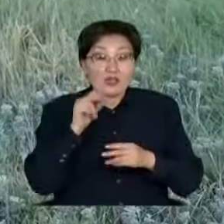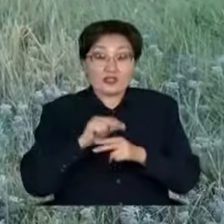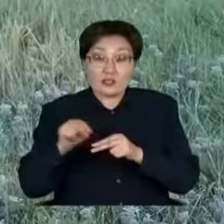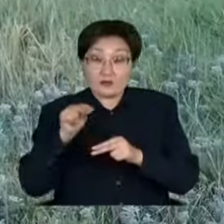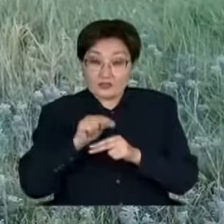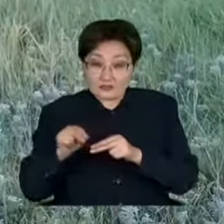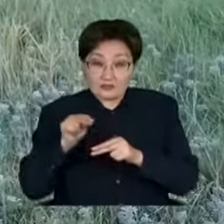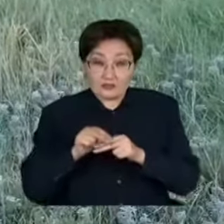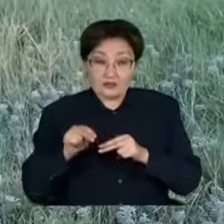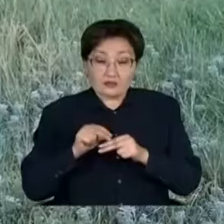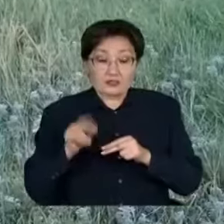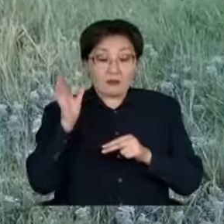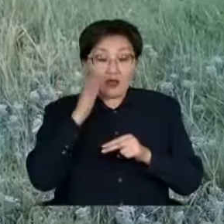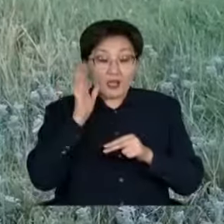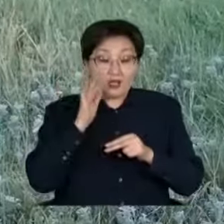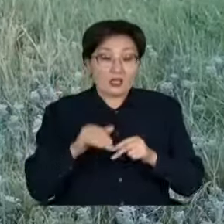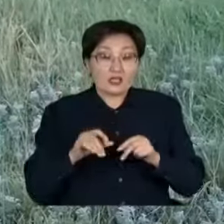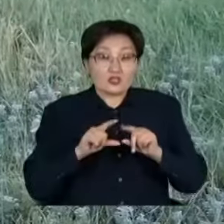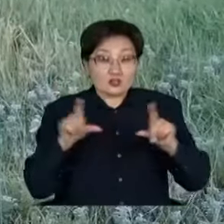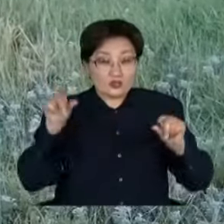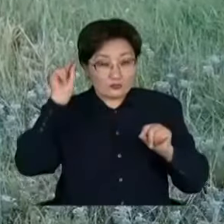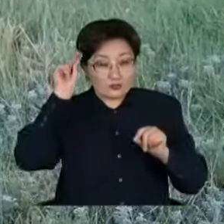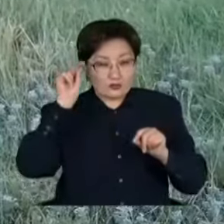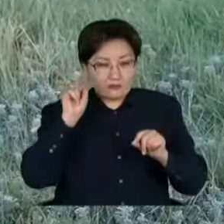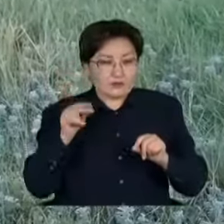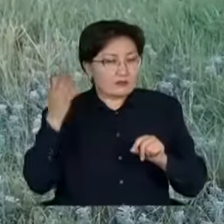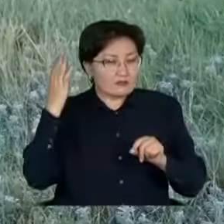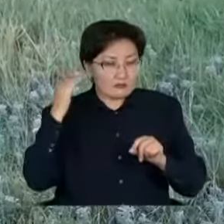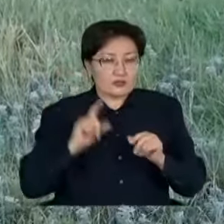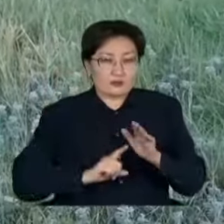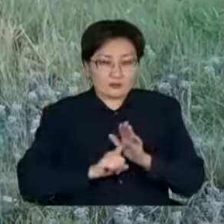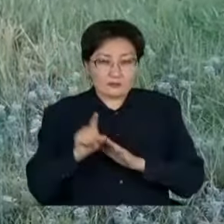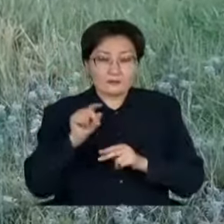дрессировкой собак школь школьных врем